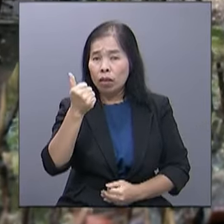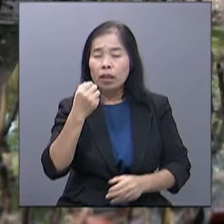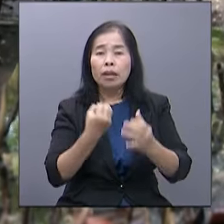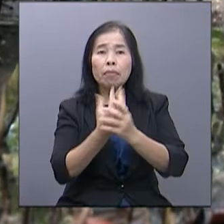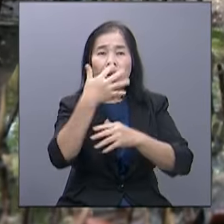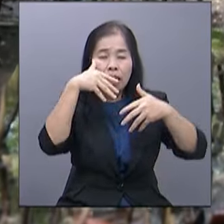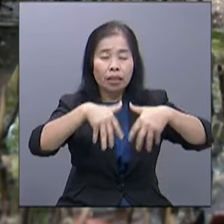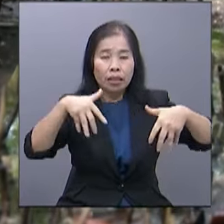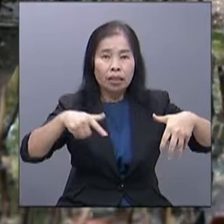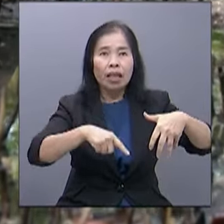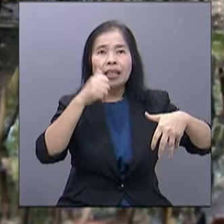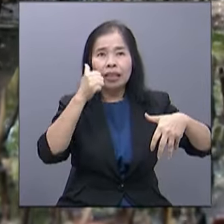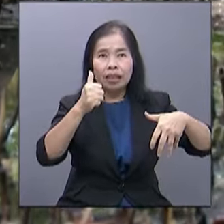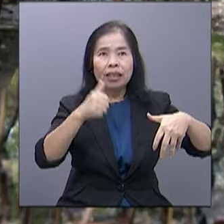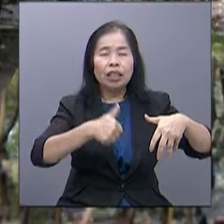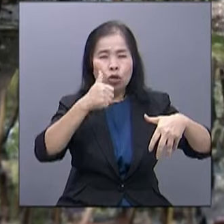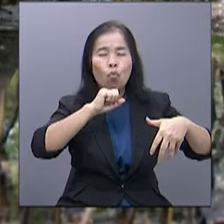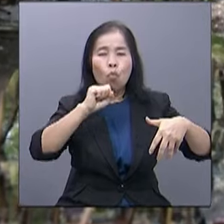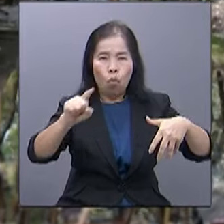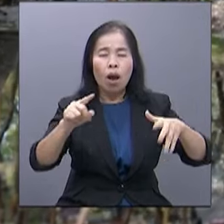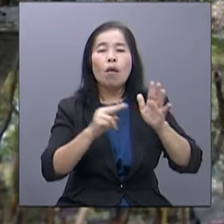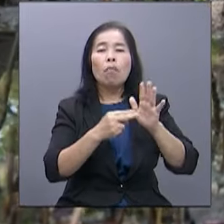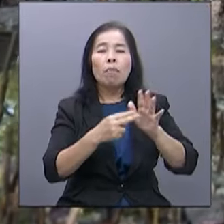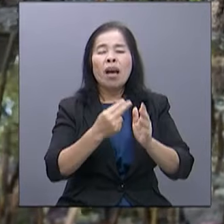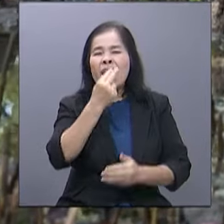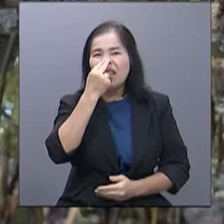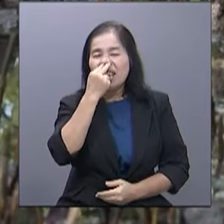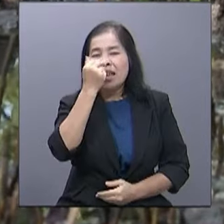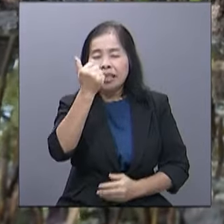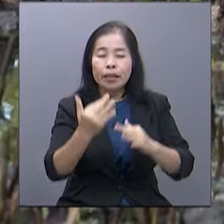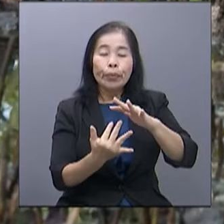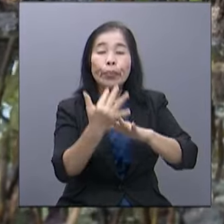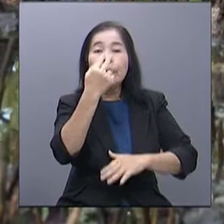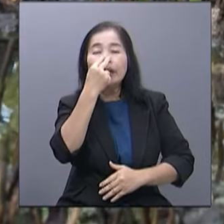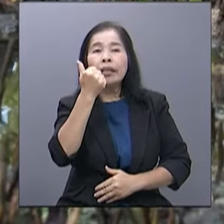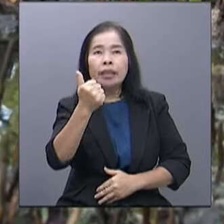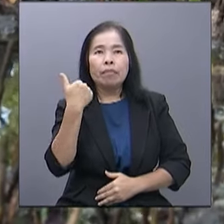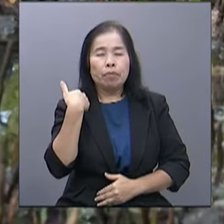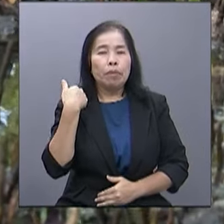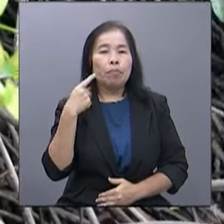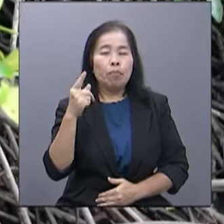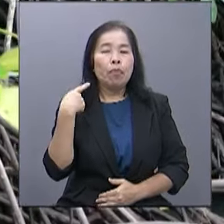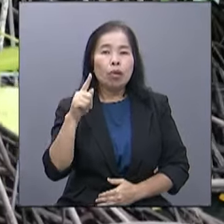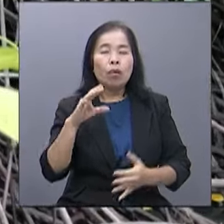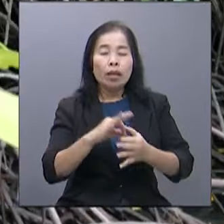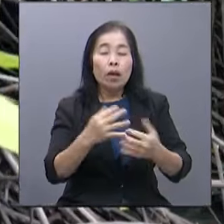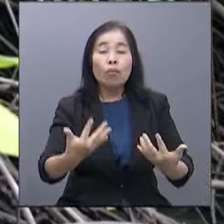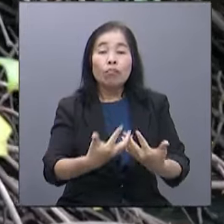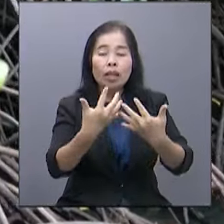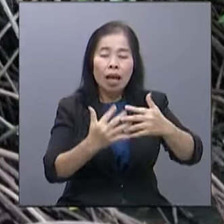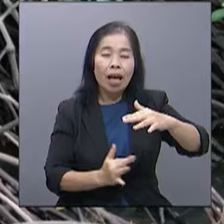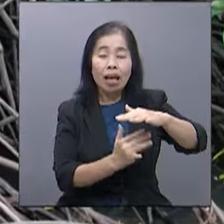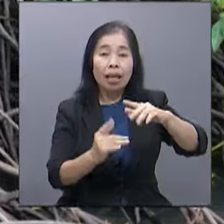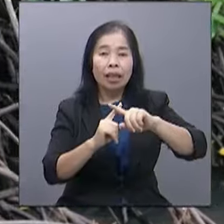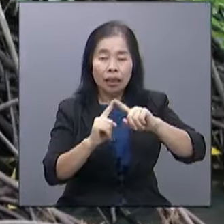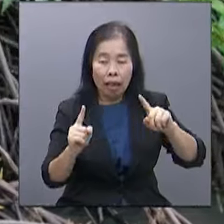เอาซีลเนี่ยยาทะเลซีลได้มากกว่ายาติทะเลดีกว่าป่าชายเลนถ้าเกิดถามว่ามีอาวุธ 2อันให้เลือกให้เลือกหญ้าทะเลแต่ปัญหาก็คือป่า